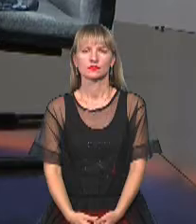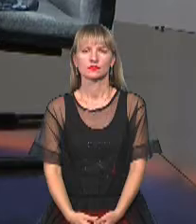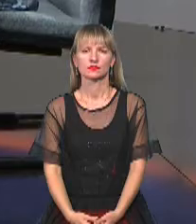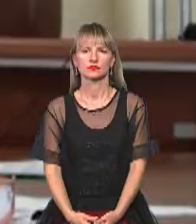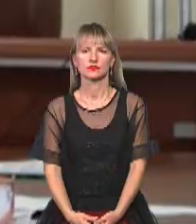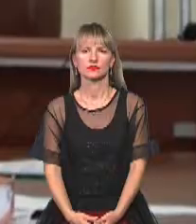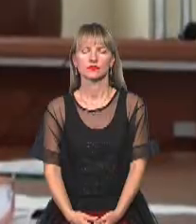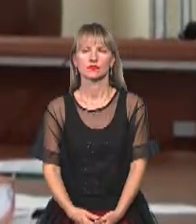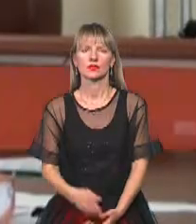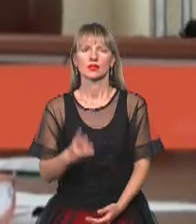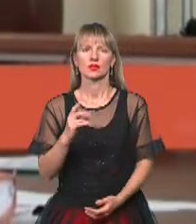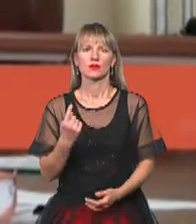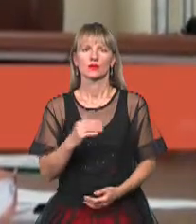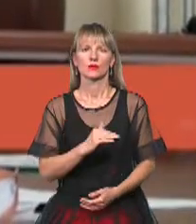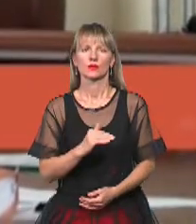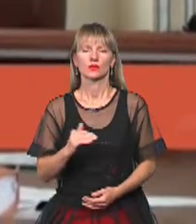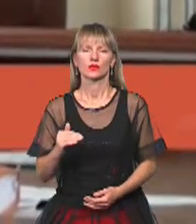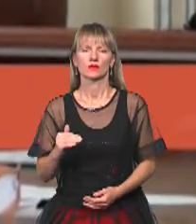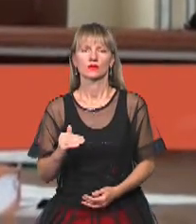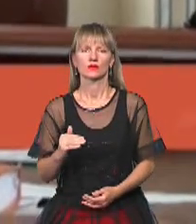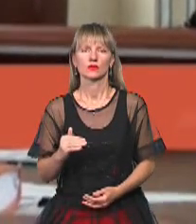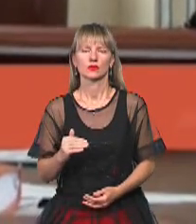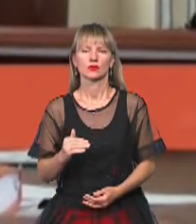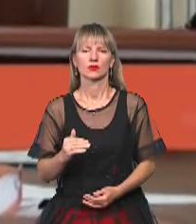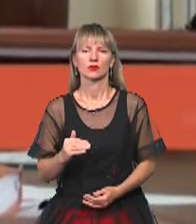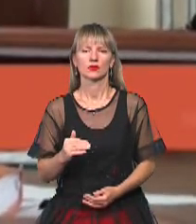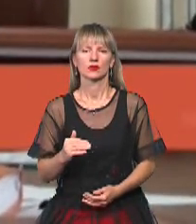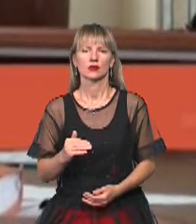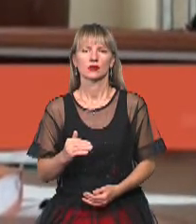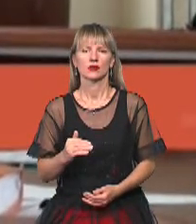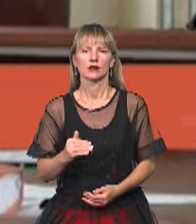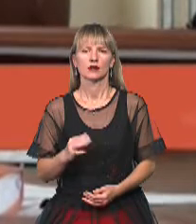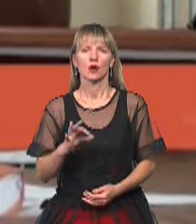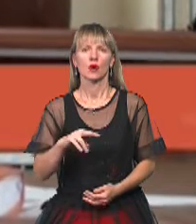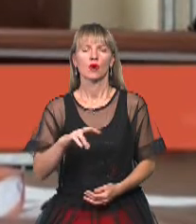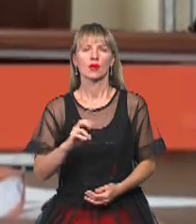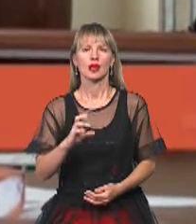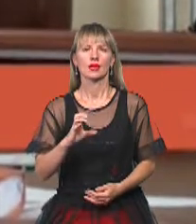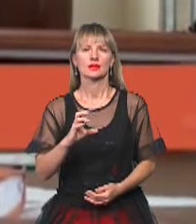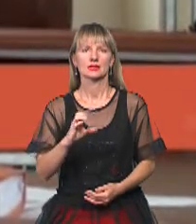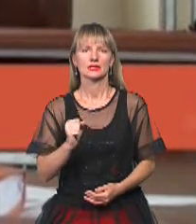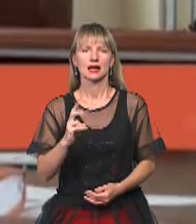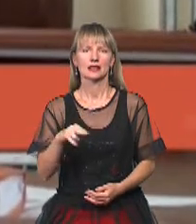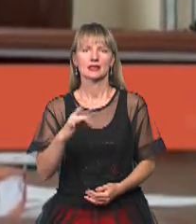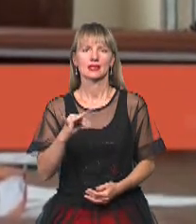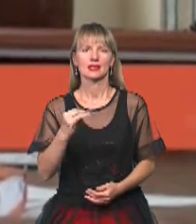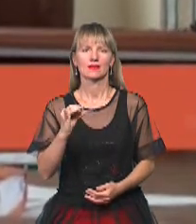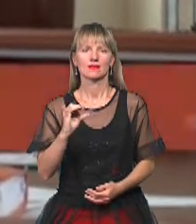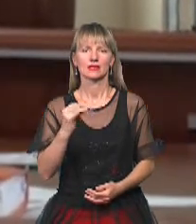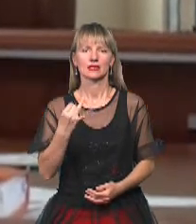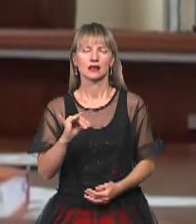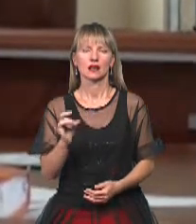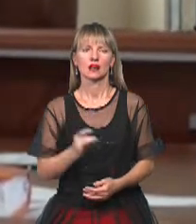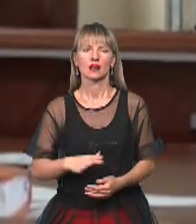На другому рівні, на другій сходинці, це Комунарівськ, Олександрівський район, департамент житлово-комунального